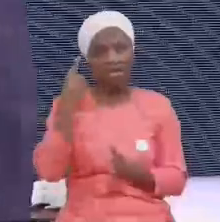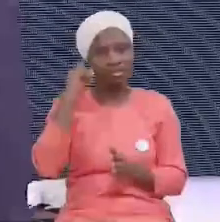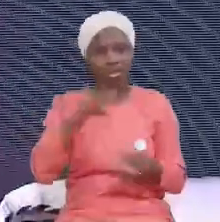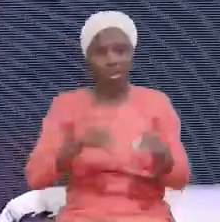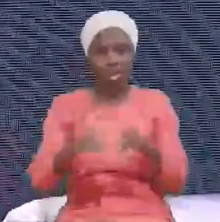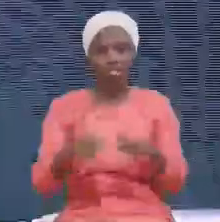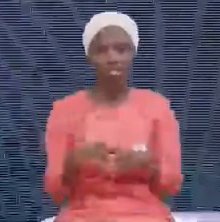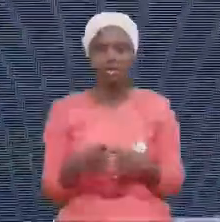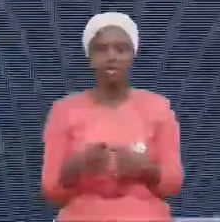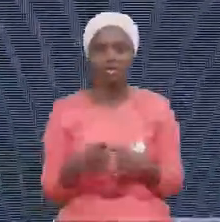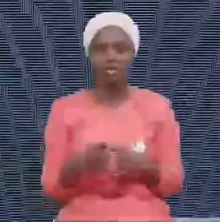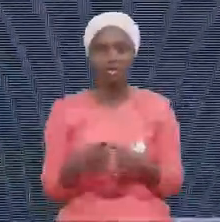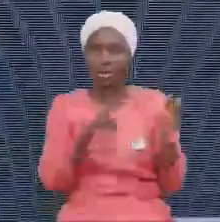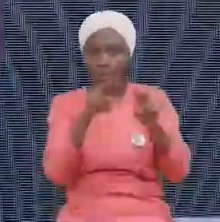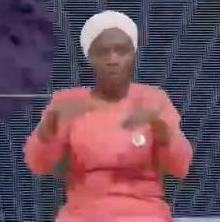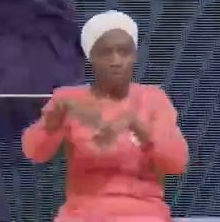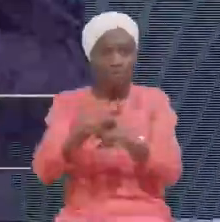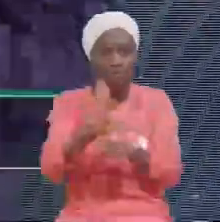Veille sur tes actions.